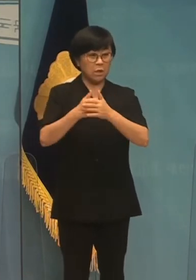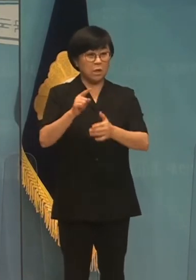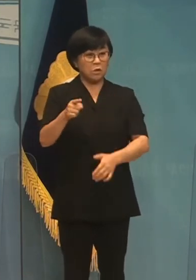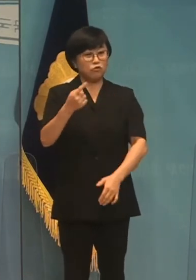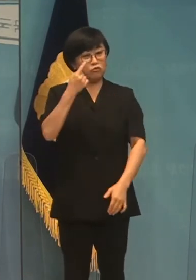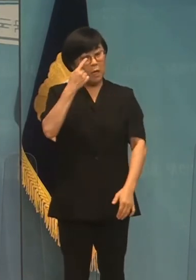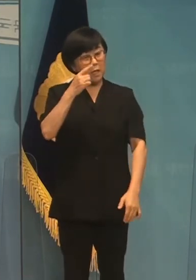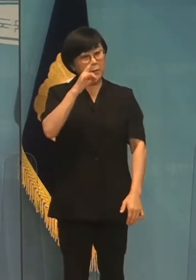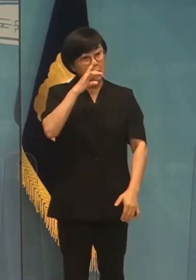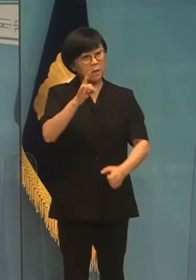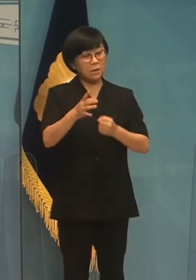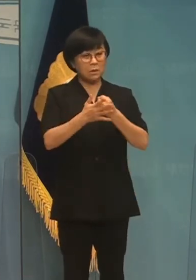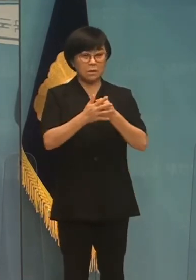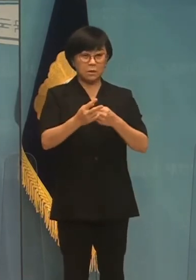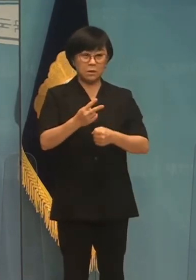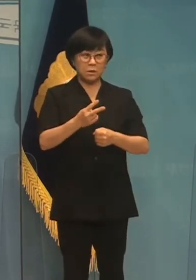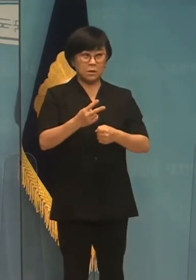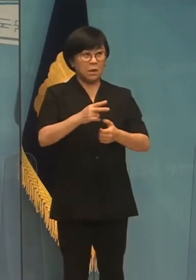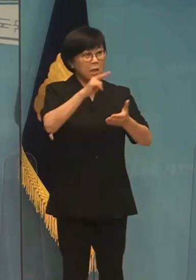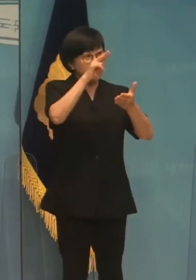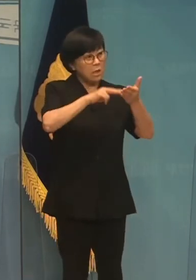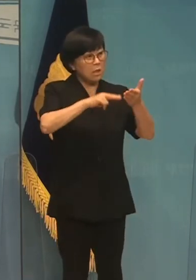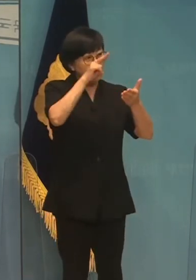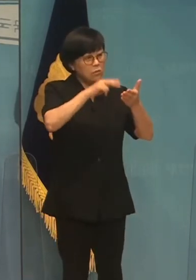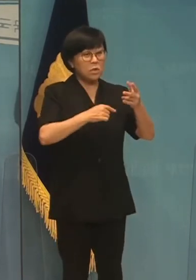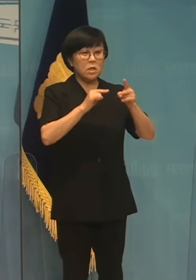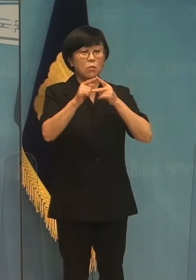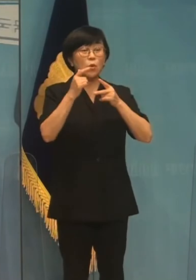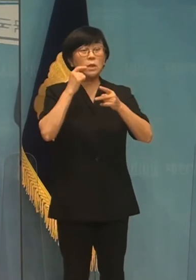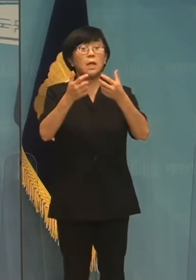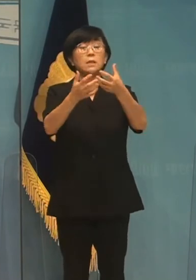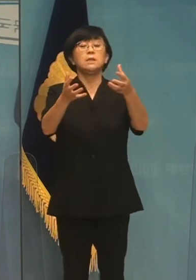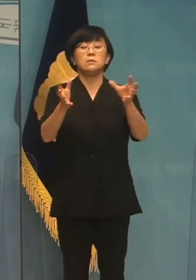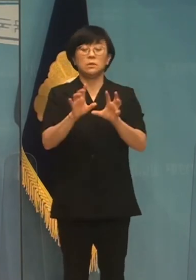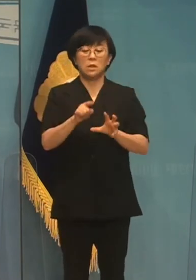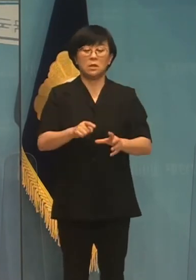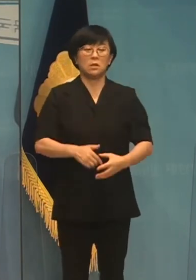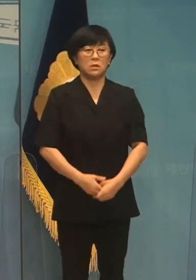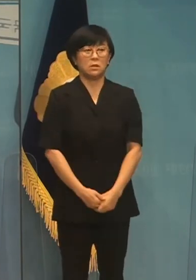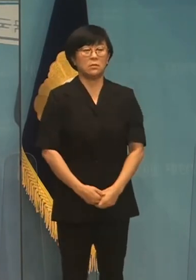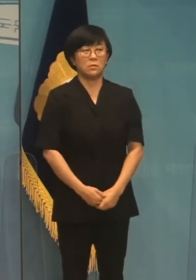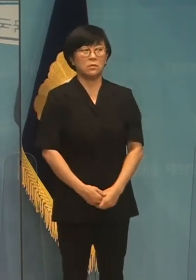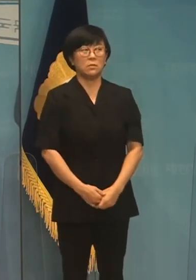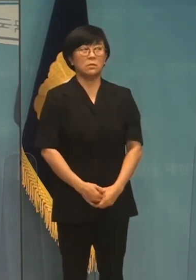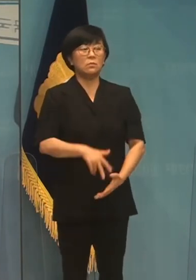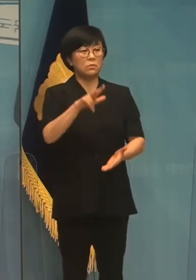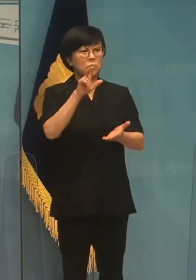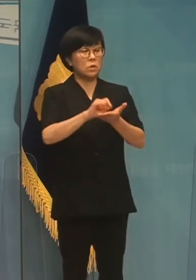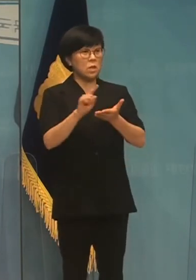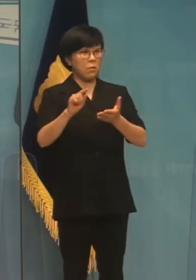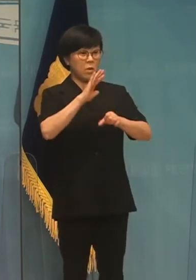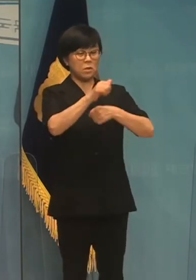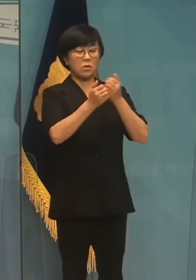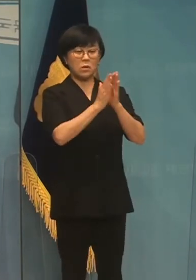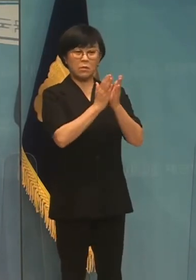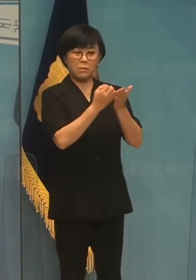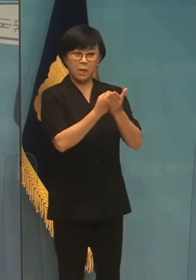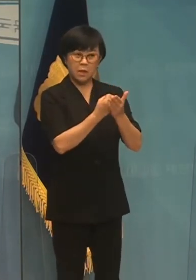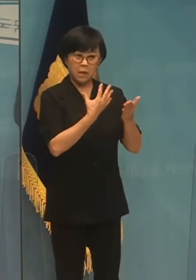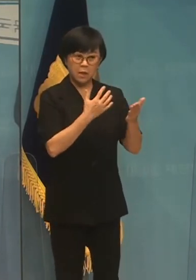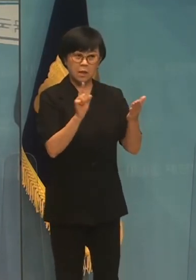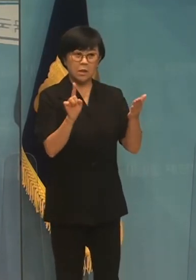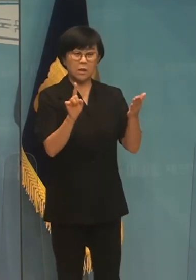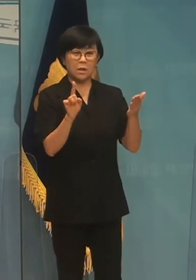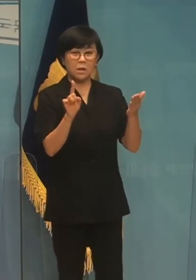외눈박이 난독증 환자 집단입니다. 문제는 성경 말씀대로